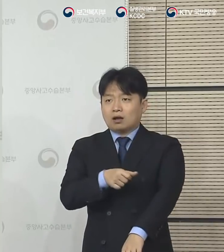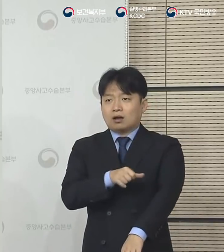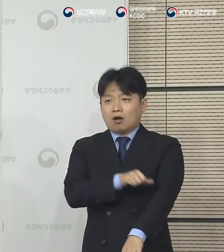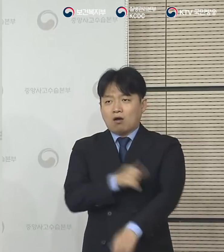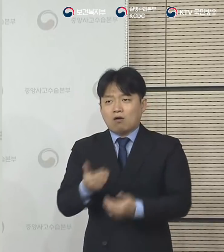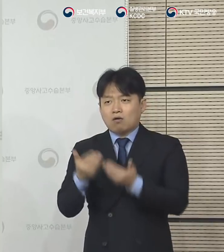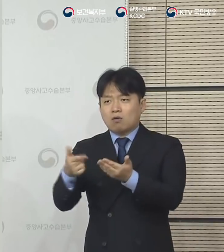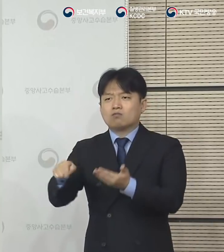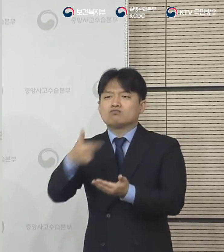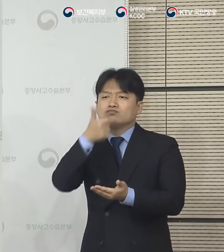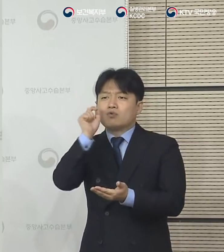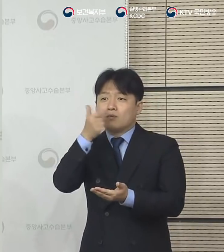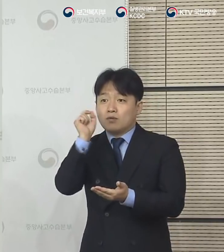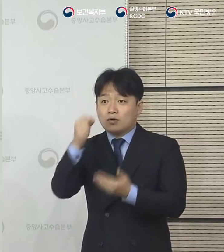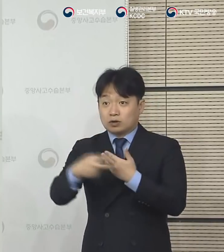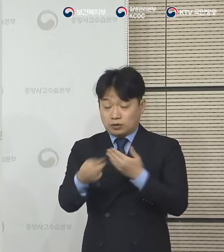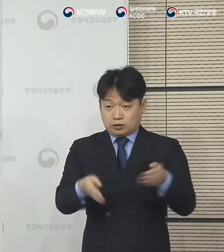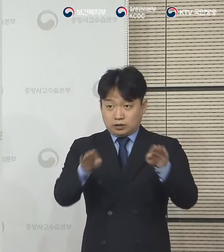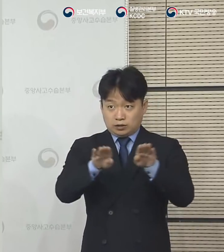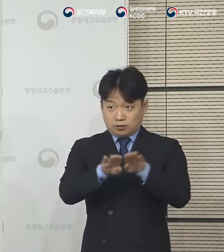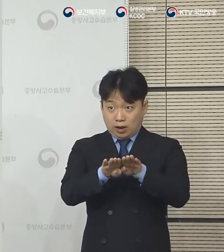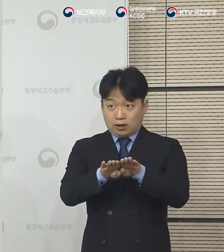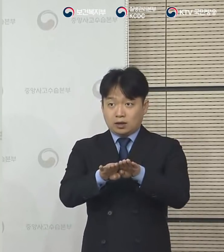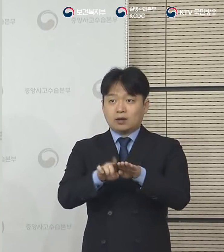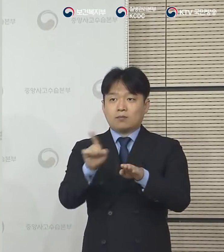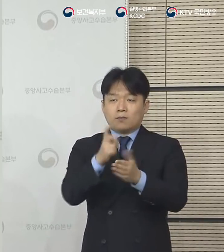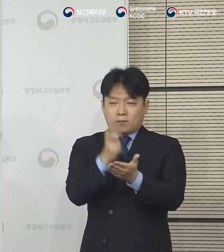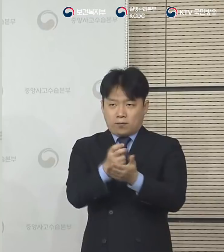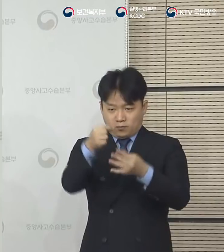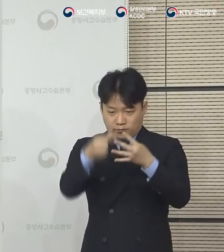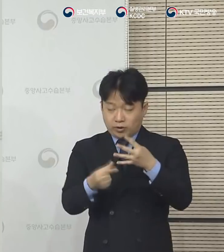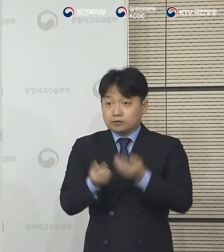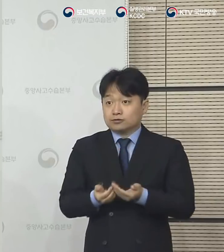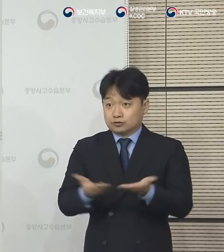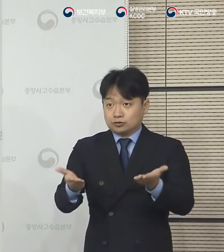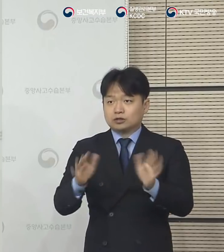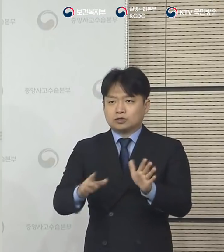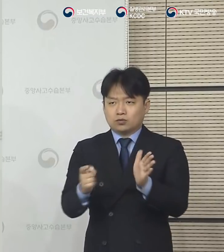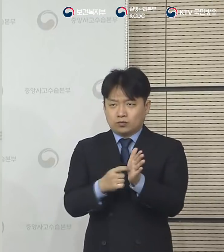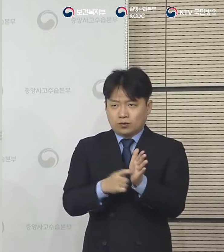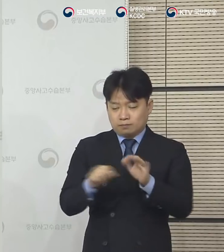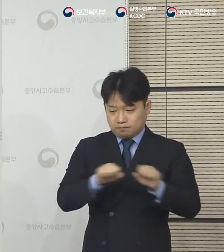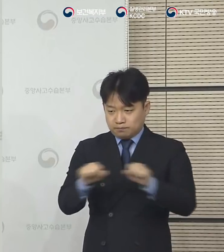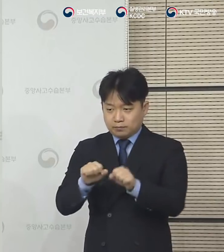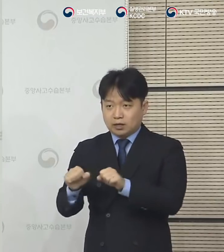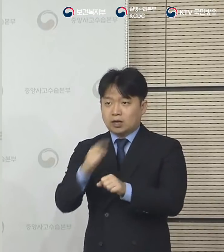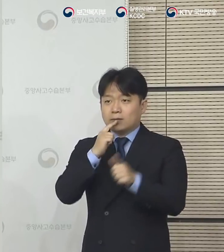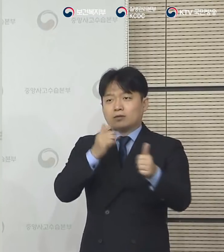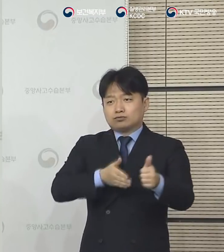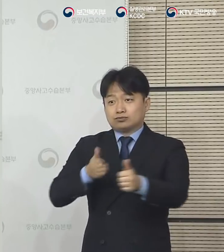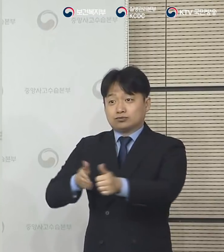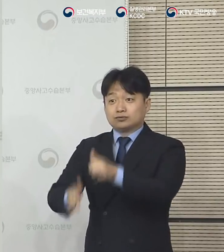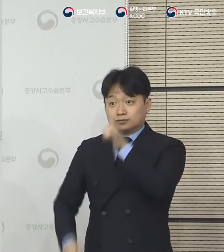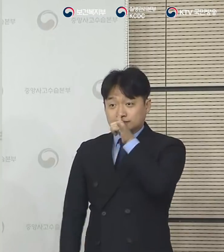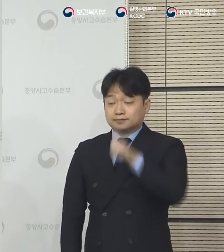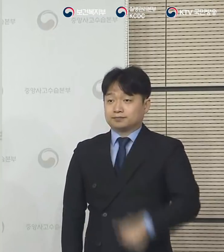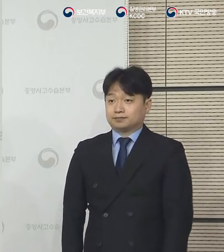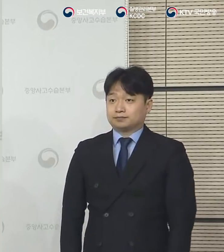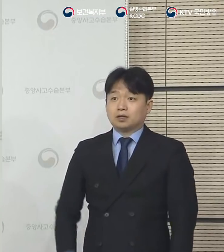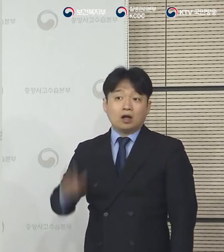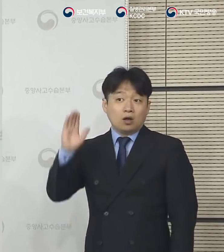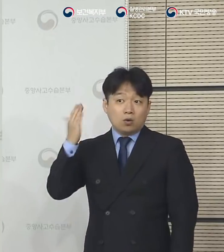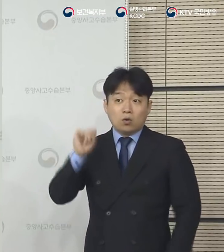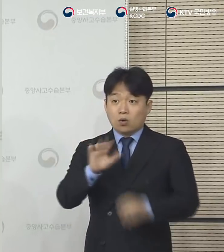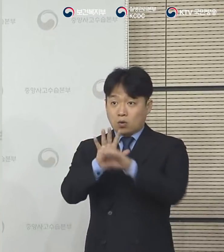따라 의료기관에 대해 매뉴얼을 배포하고 위기 대응 체계를 가동할 것을 요청한 바 있습니다. 이는